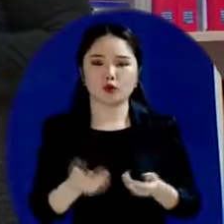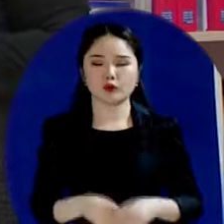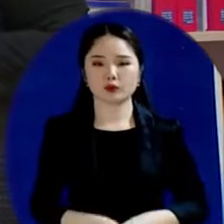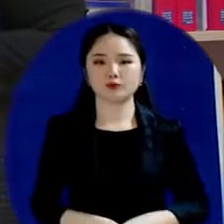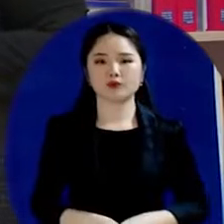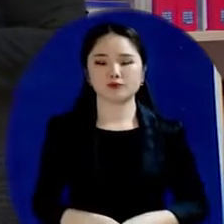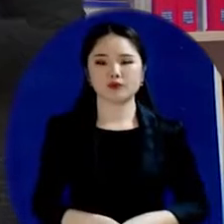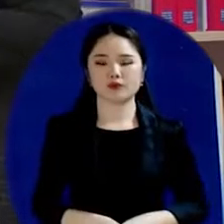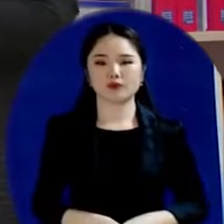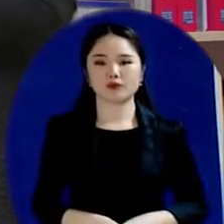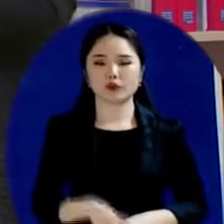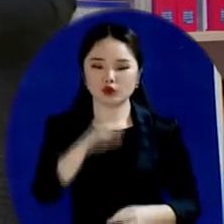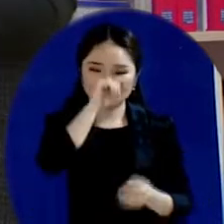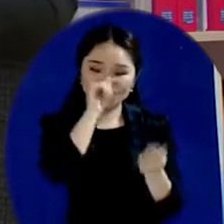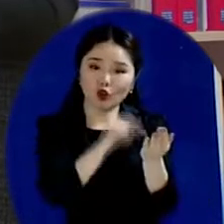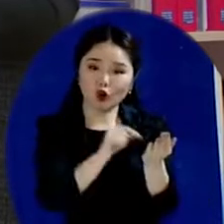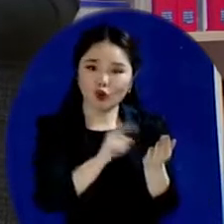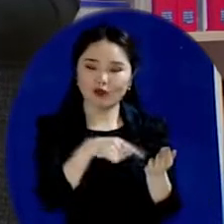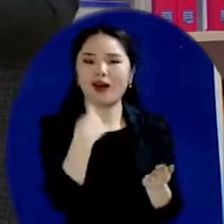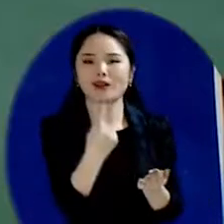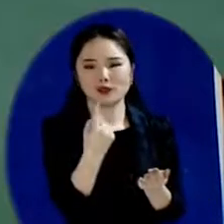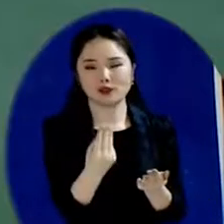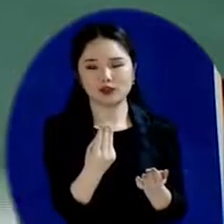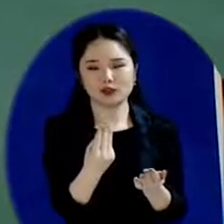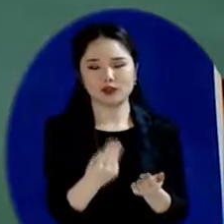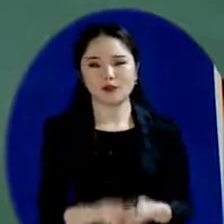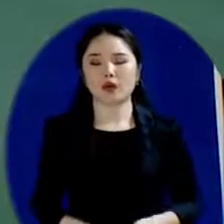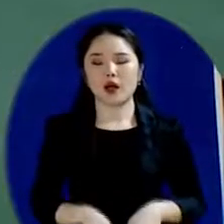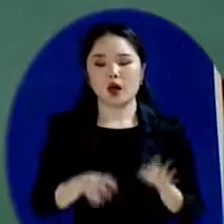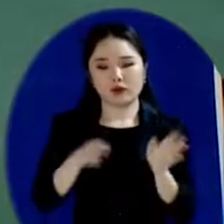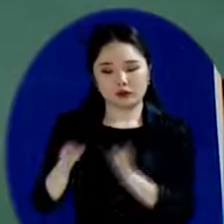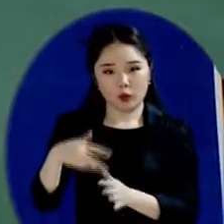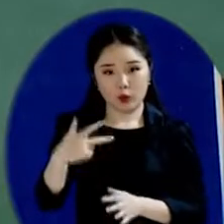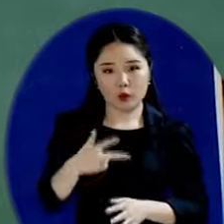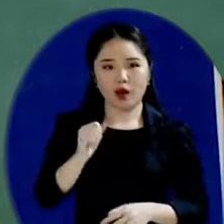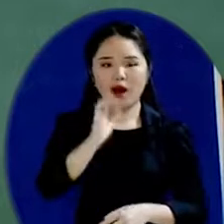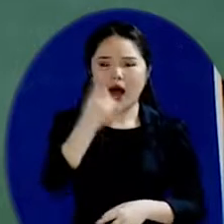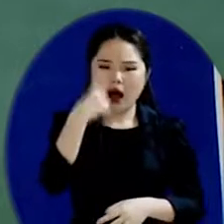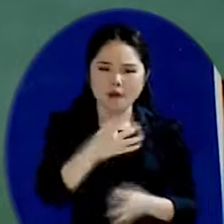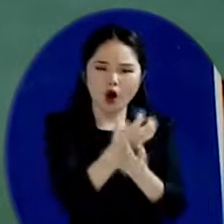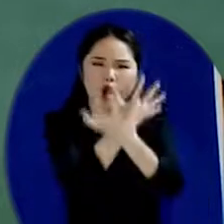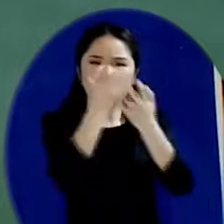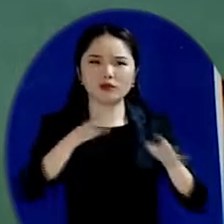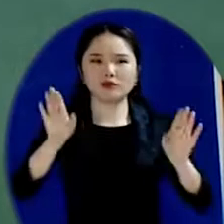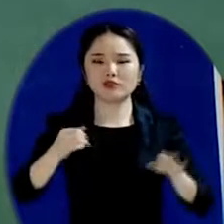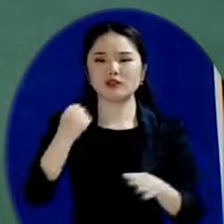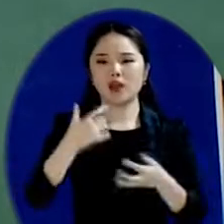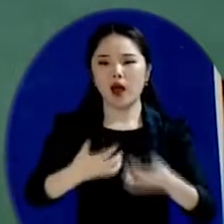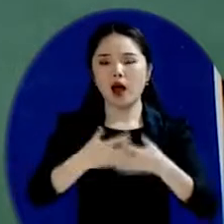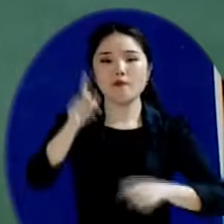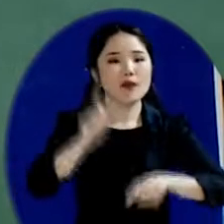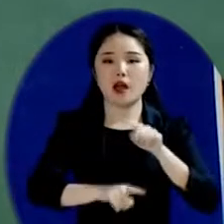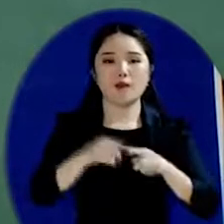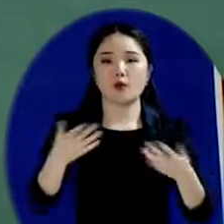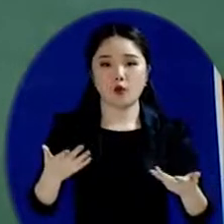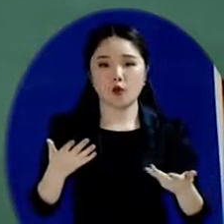За хамгийн цөөн тоншуул байгаа байх нэ. За ойд хамгийн их ямар нисдэг амьтан байна вэ?